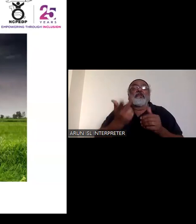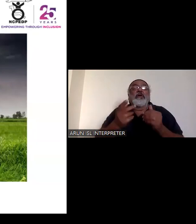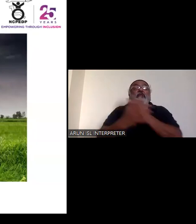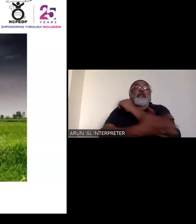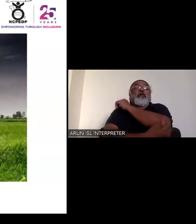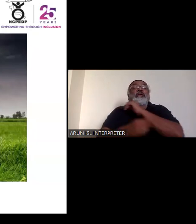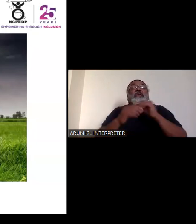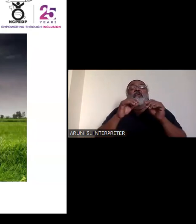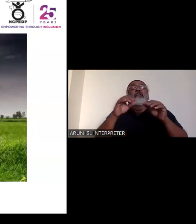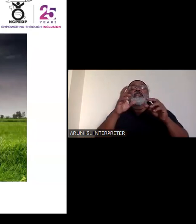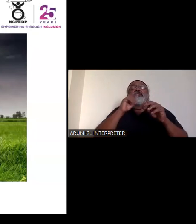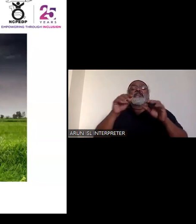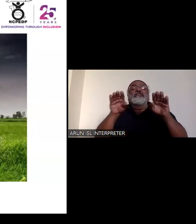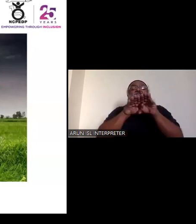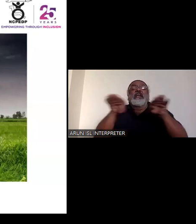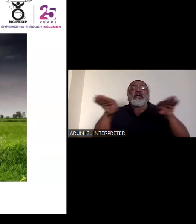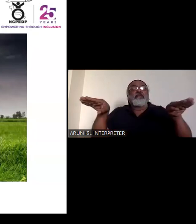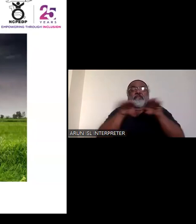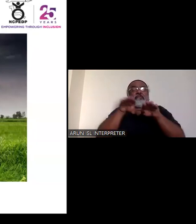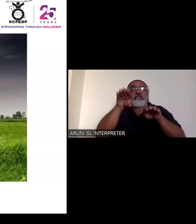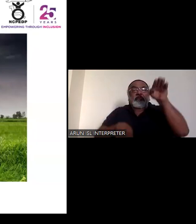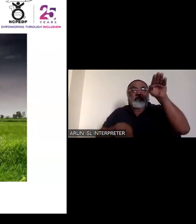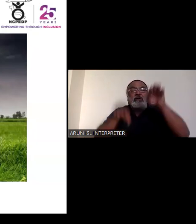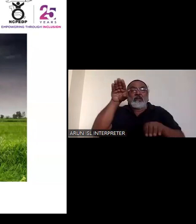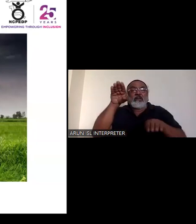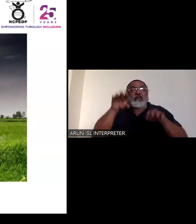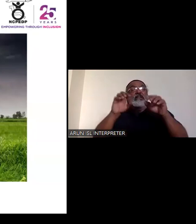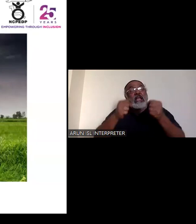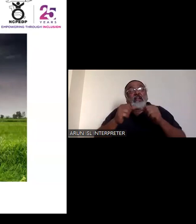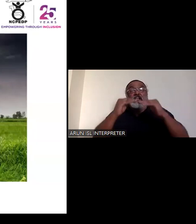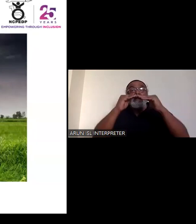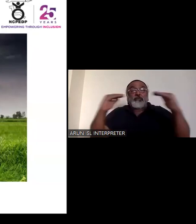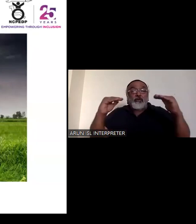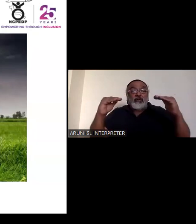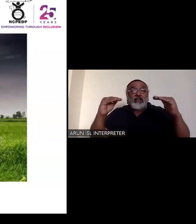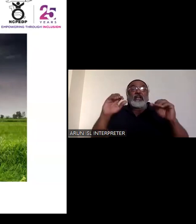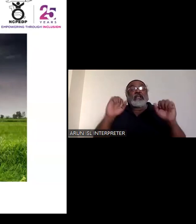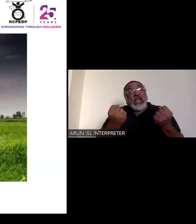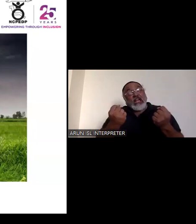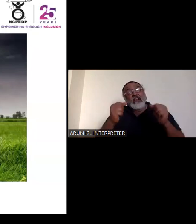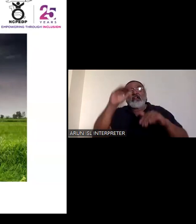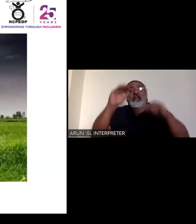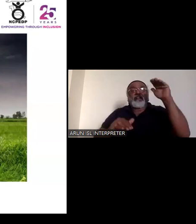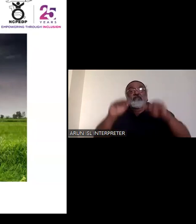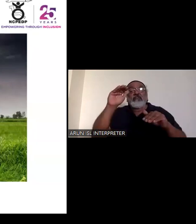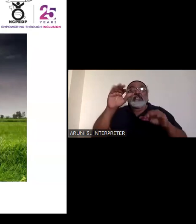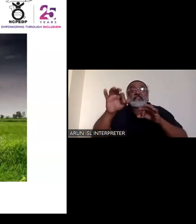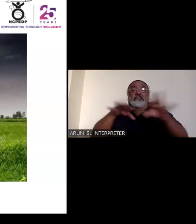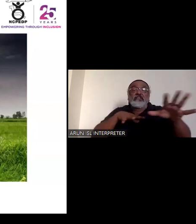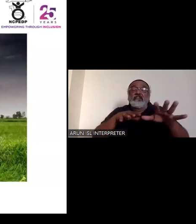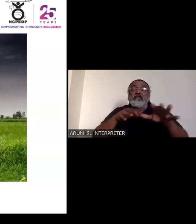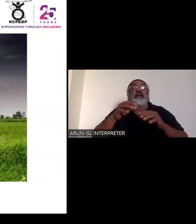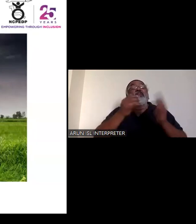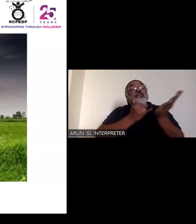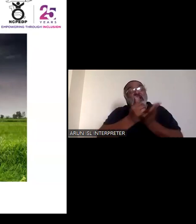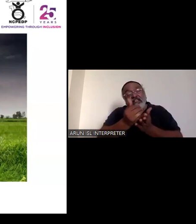is, can be absolute, can be relative. ठीक है? यह शहरों में भी हो सकता है, यह गांवों में भी हो